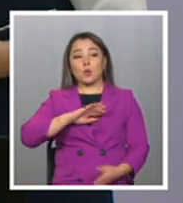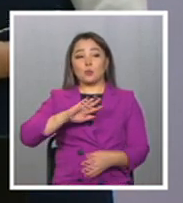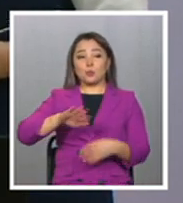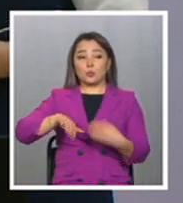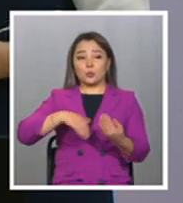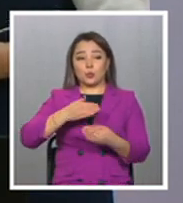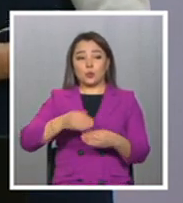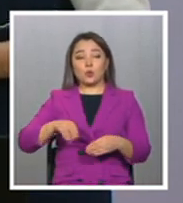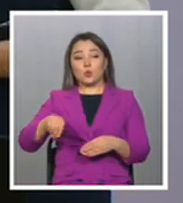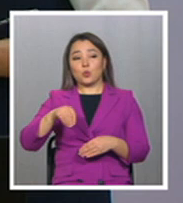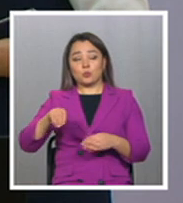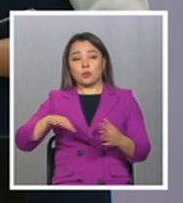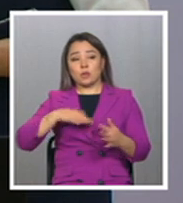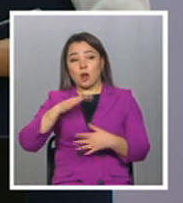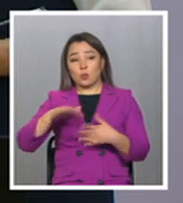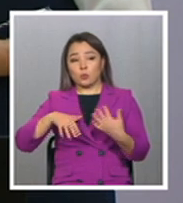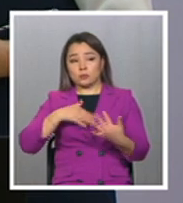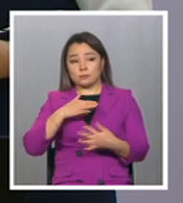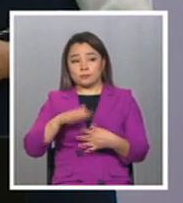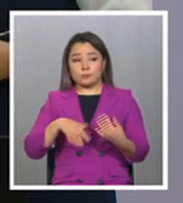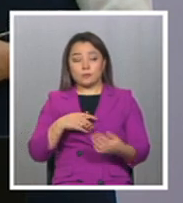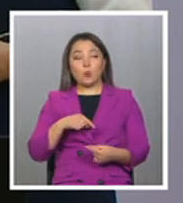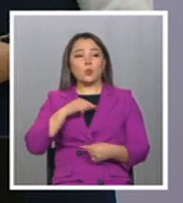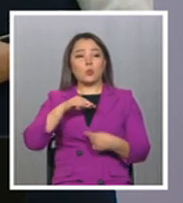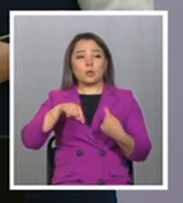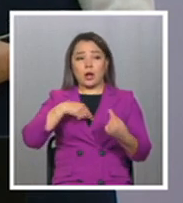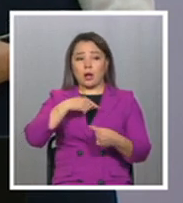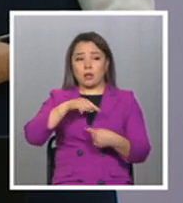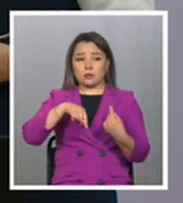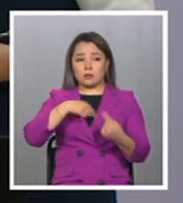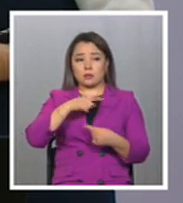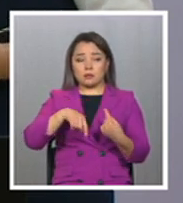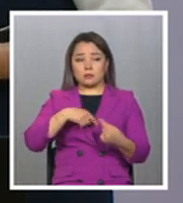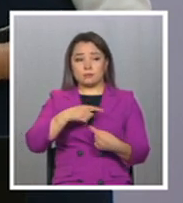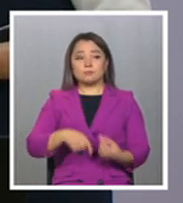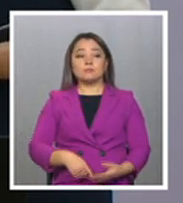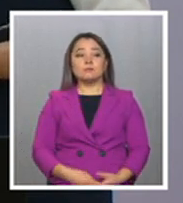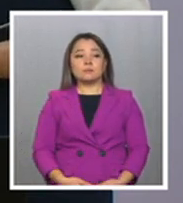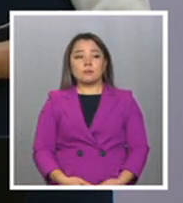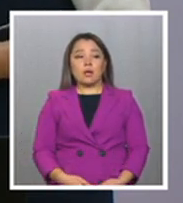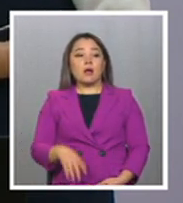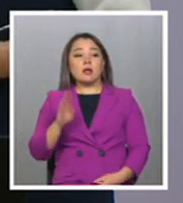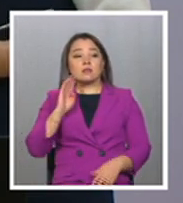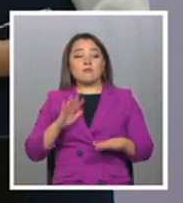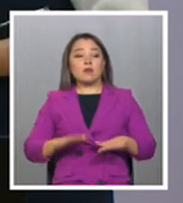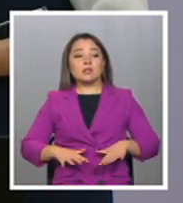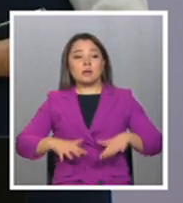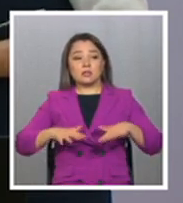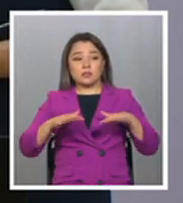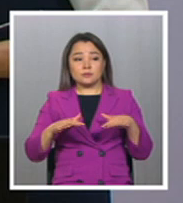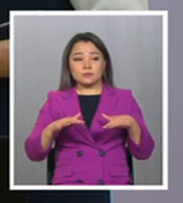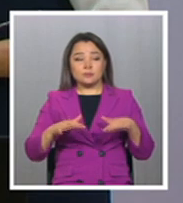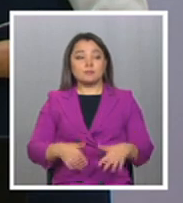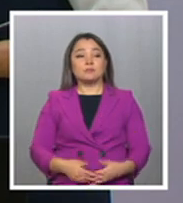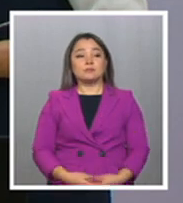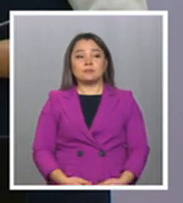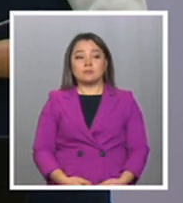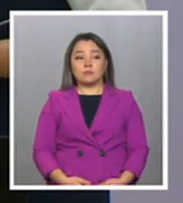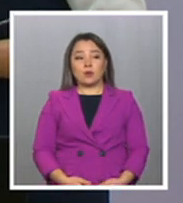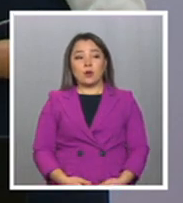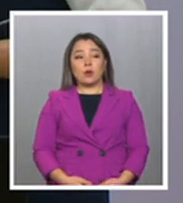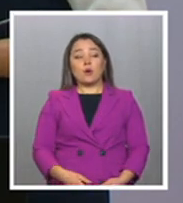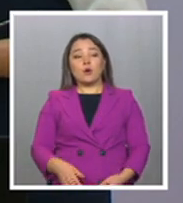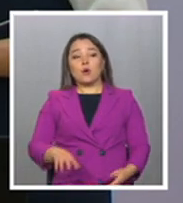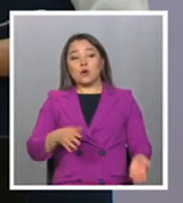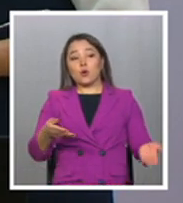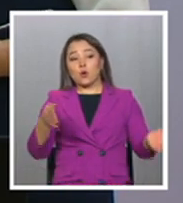– кумды, даул, ураган – даул, наводнение – су тасқыны, горные